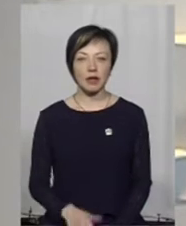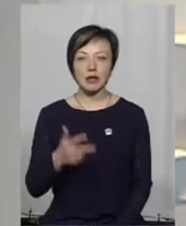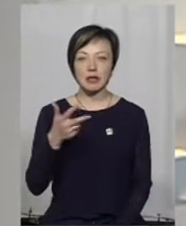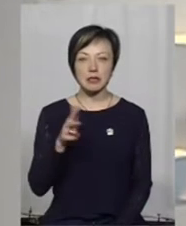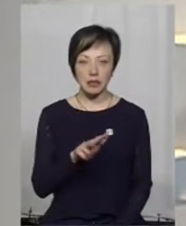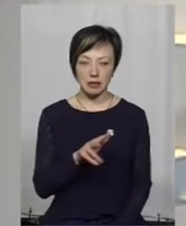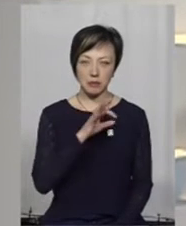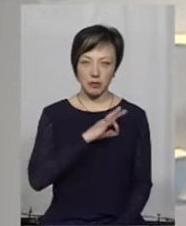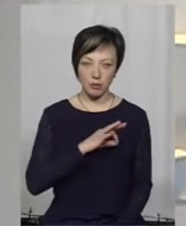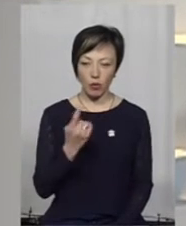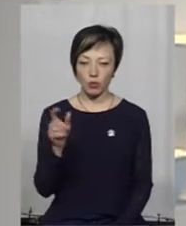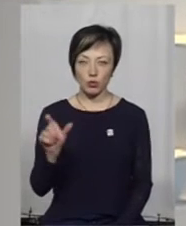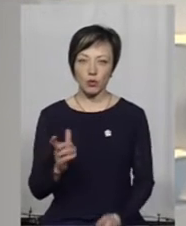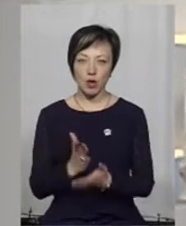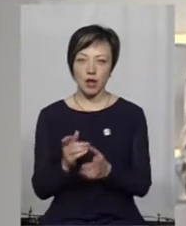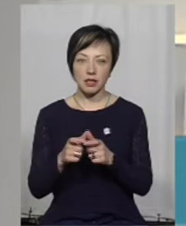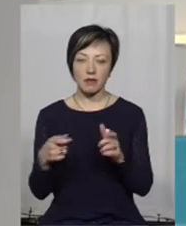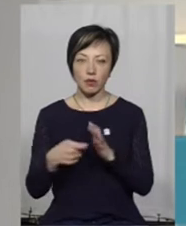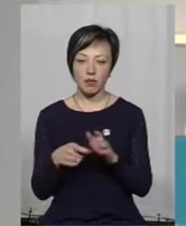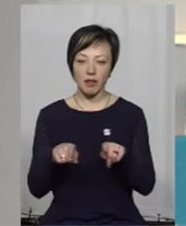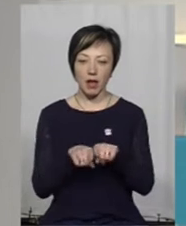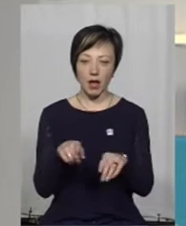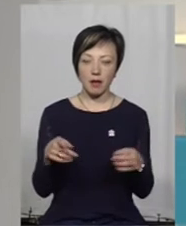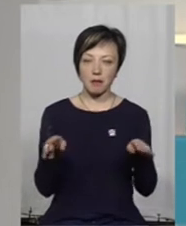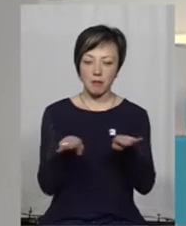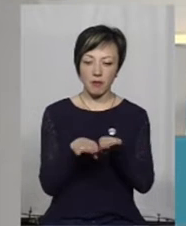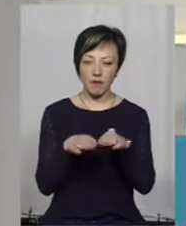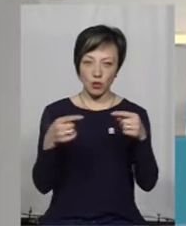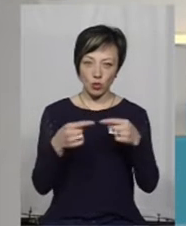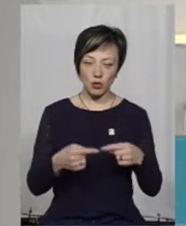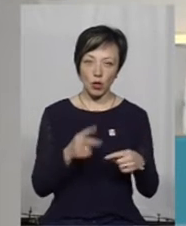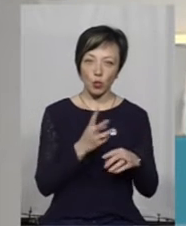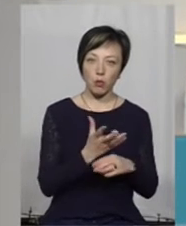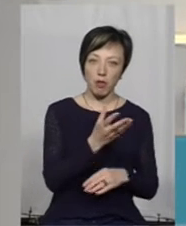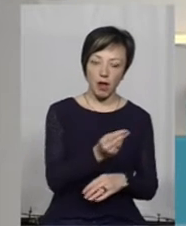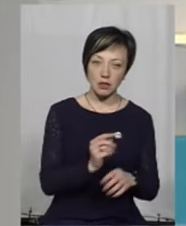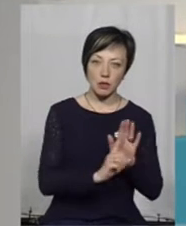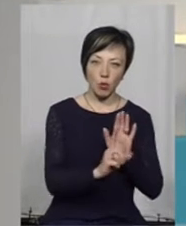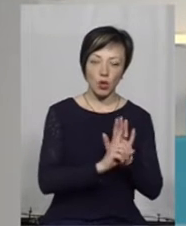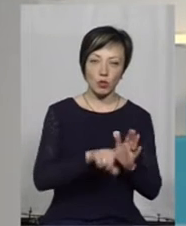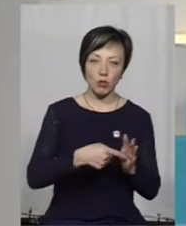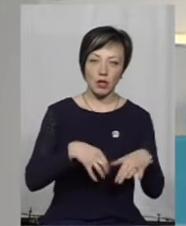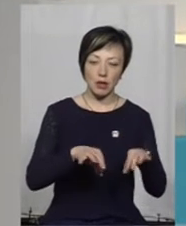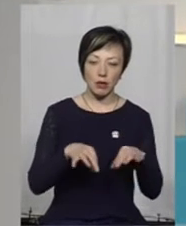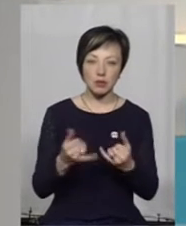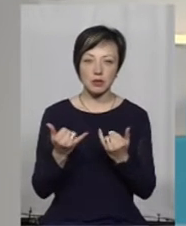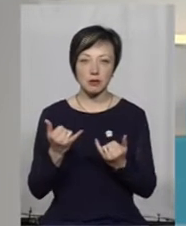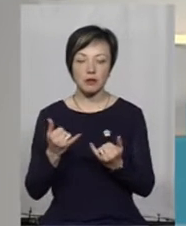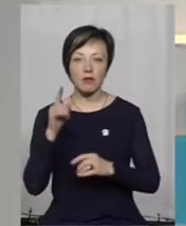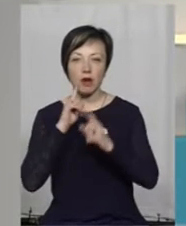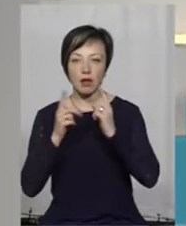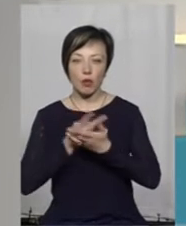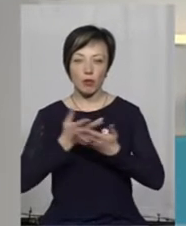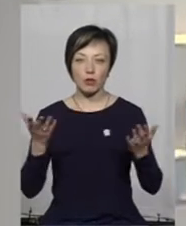3 з пільгами на одного з квитком. Таке співвідношення пільговиків і тих, хто платить за проїзд у комунальному транспорті, щойно у міській